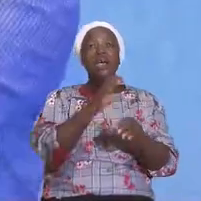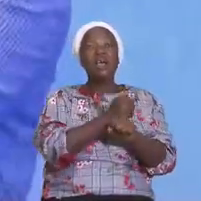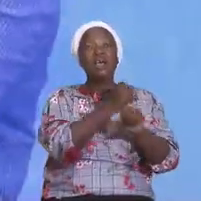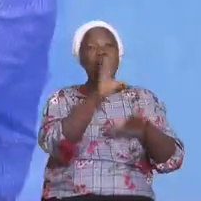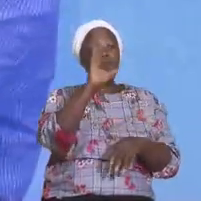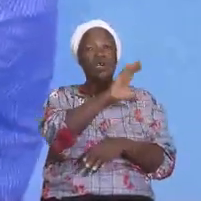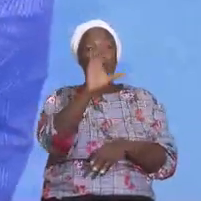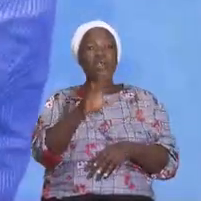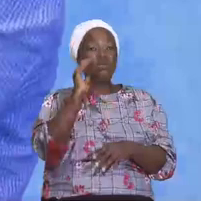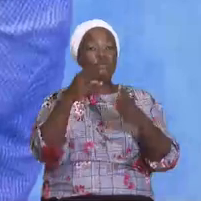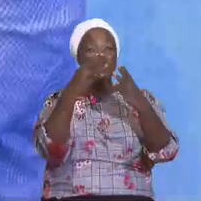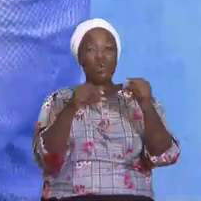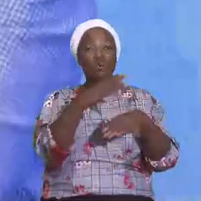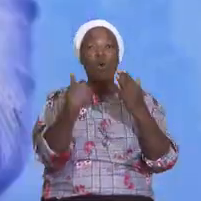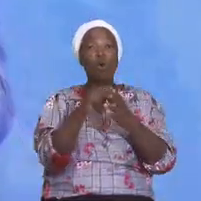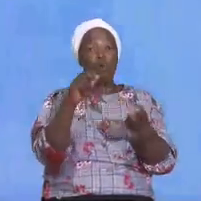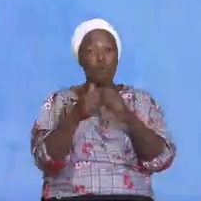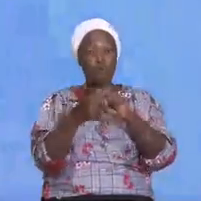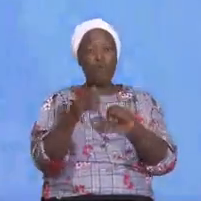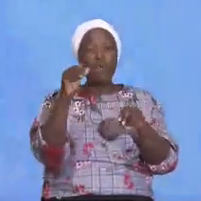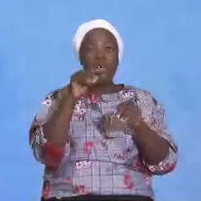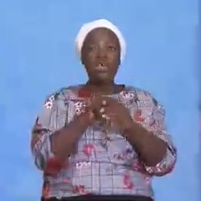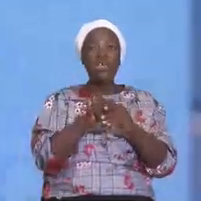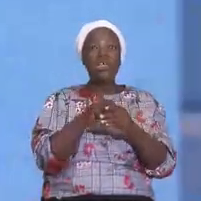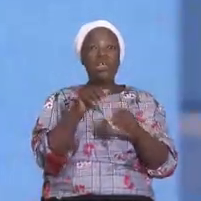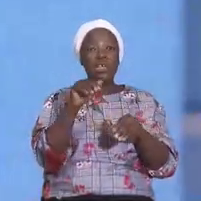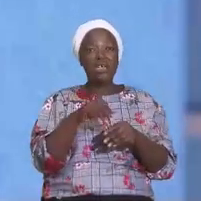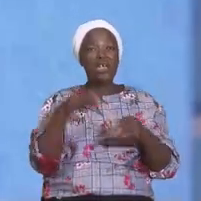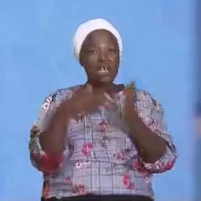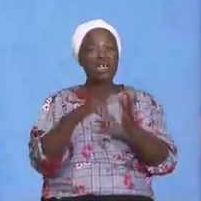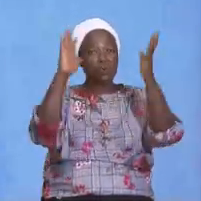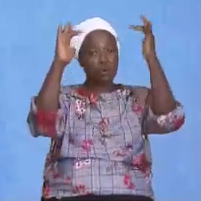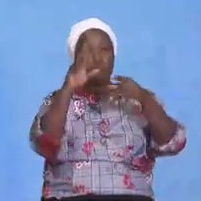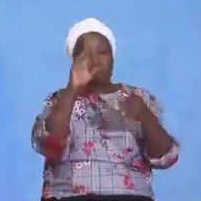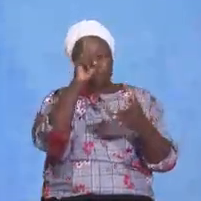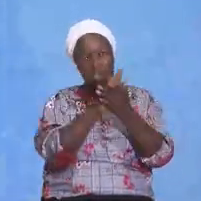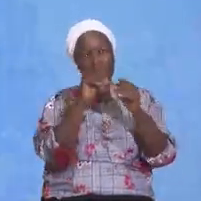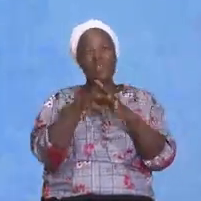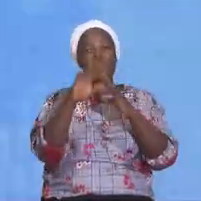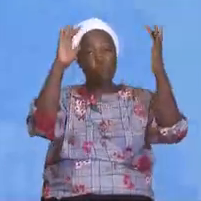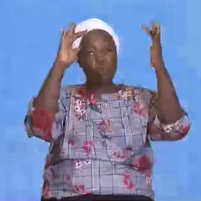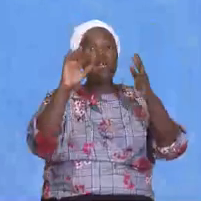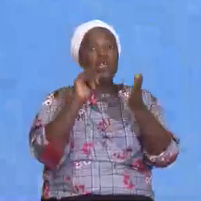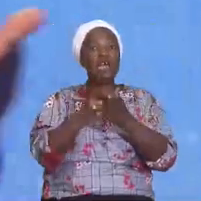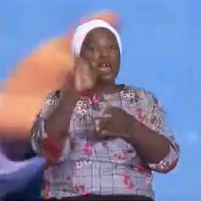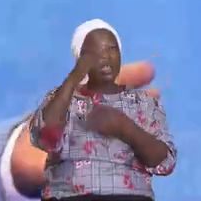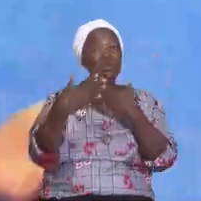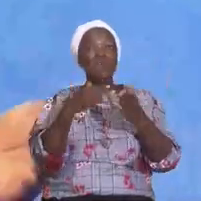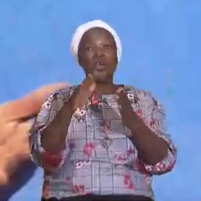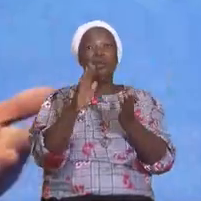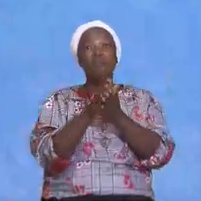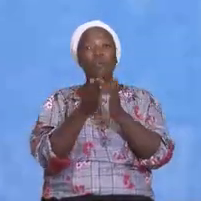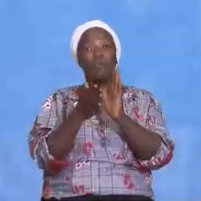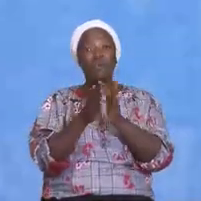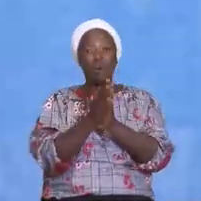que le calvaire va régler tout problème. Et parce que tu sais que le calvaire peut régler tout problème quand toute espérance